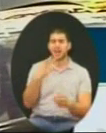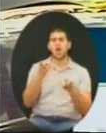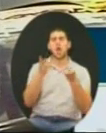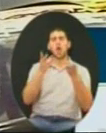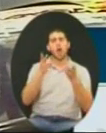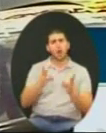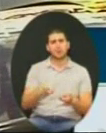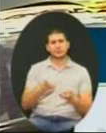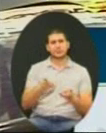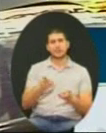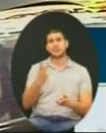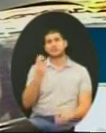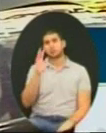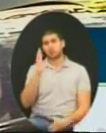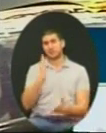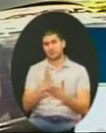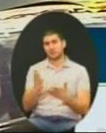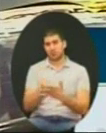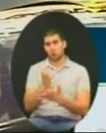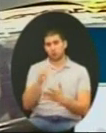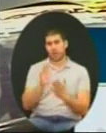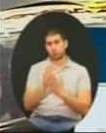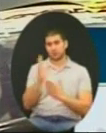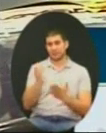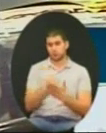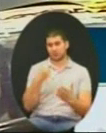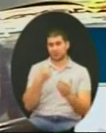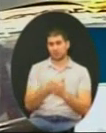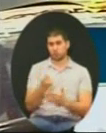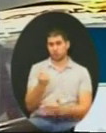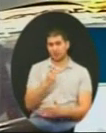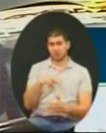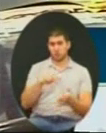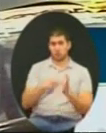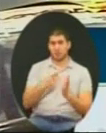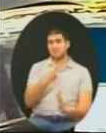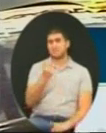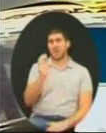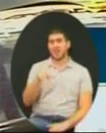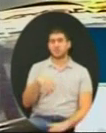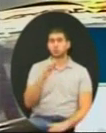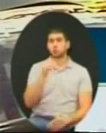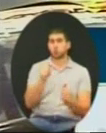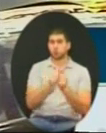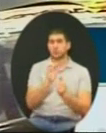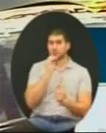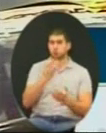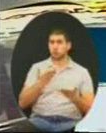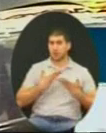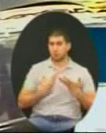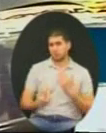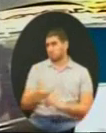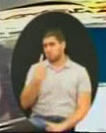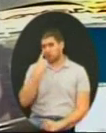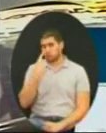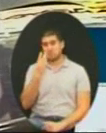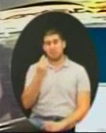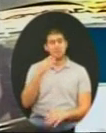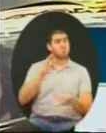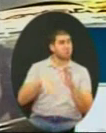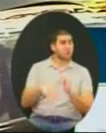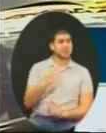האופציה, 25 כבר זכו, עוד 15 עסקות סוף השנה, ועד סוף התוכנית יהיו 100,000 זוגות צעירים שיקבלו דירות במחירים מופחתים